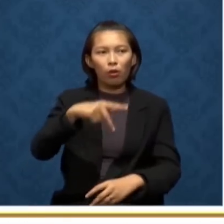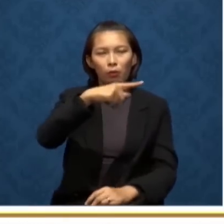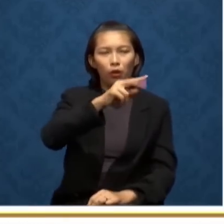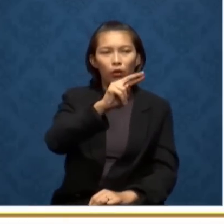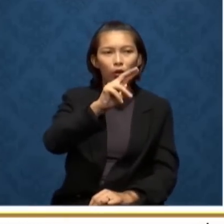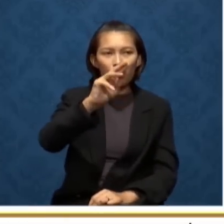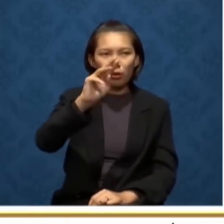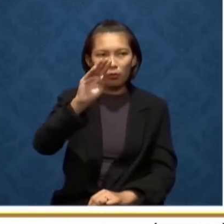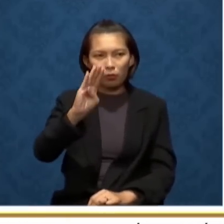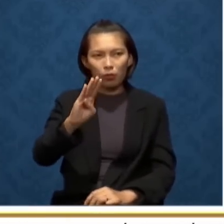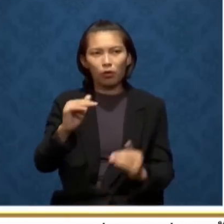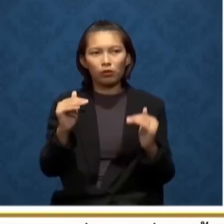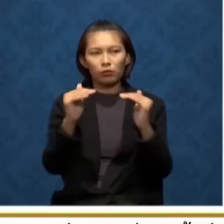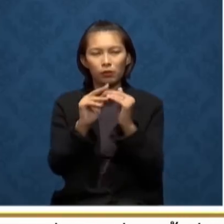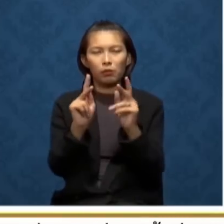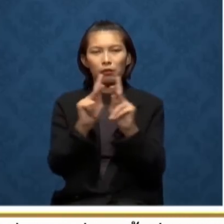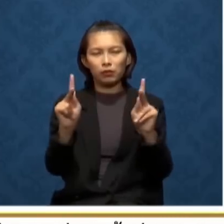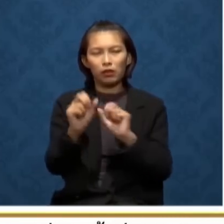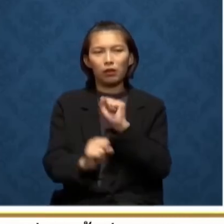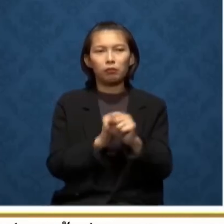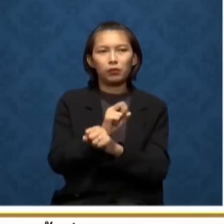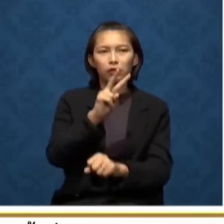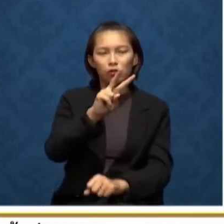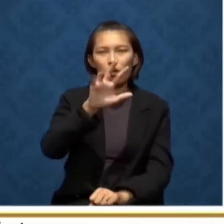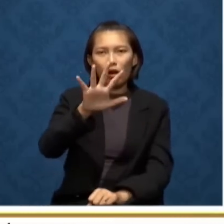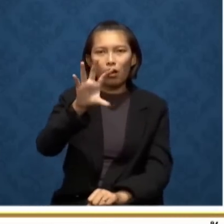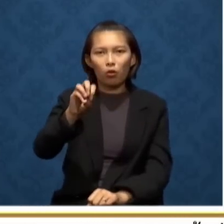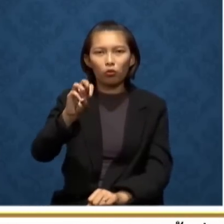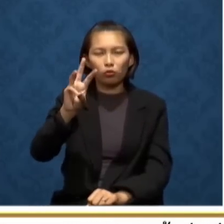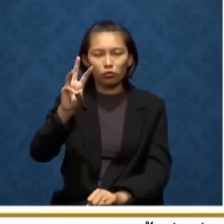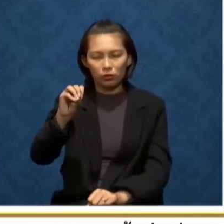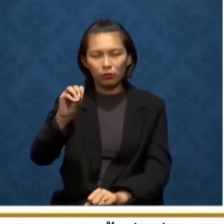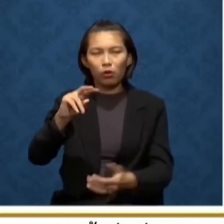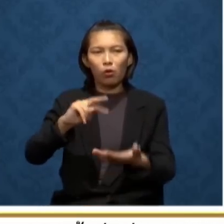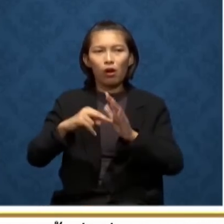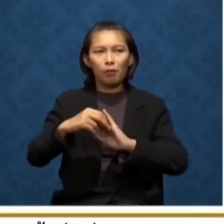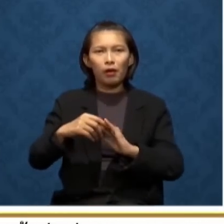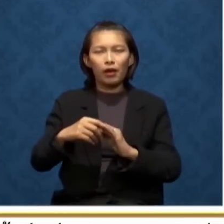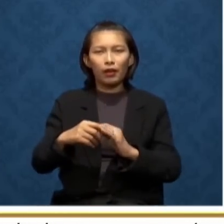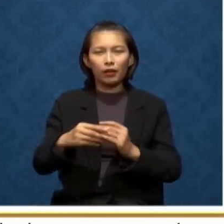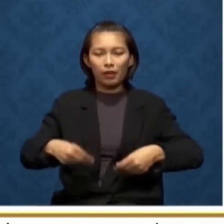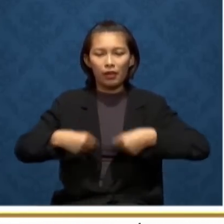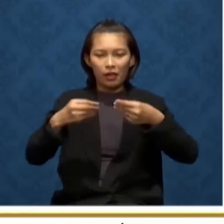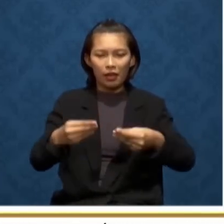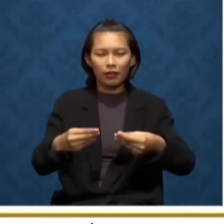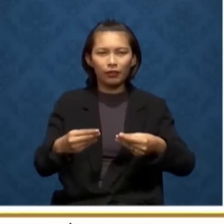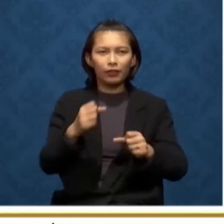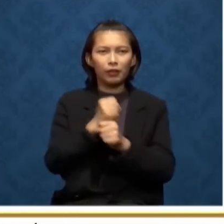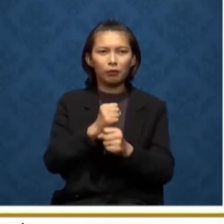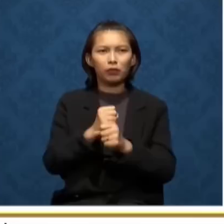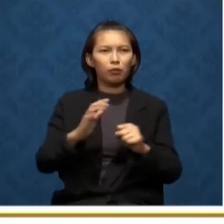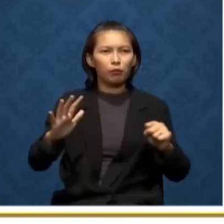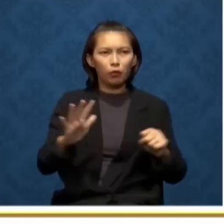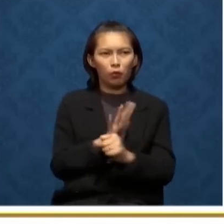ษย์ชแห่งชาติ พอสอร์160 ไม่ได้อำนาจการปรณีประนอมข้อพิภาษด้านสิทธิมนษยชน